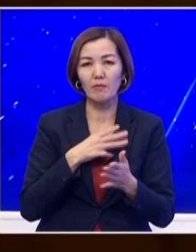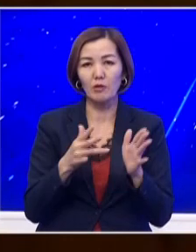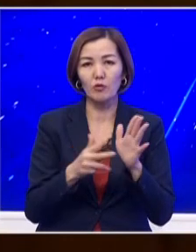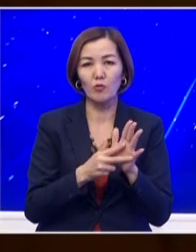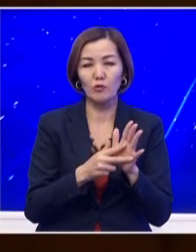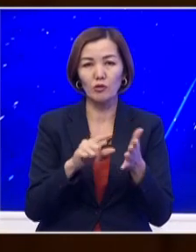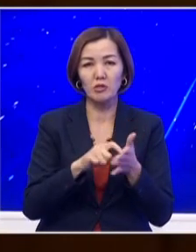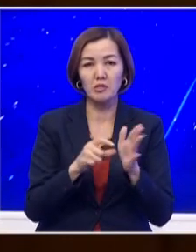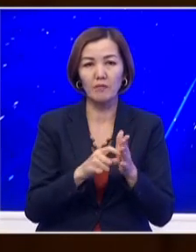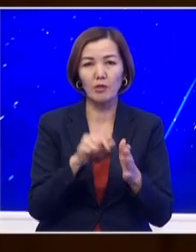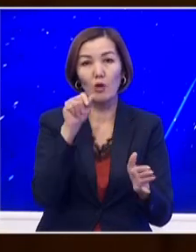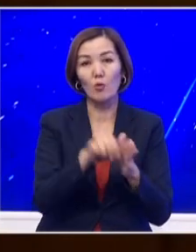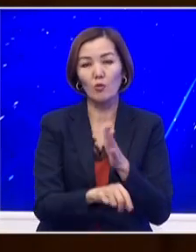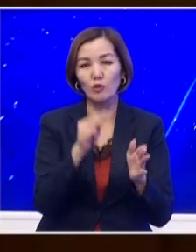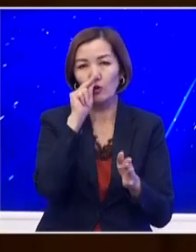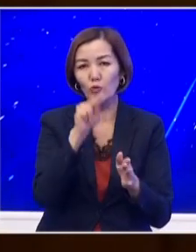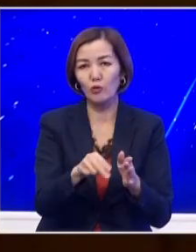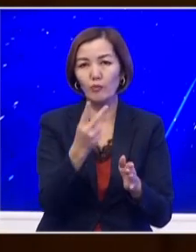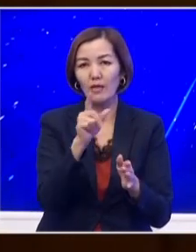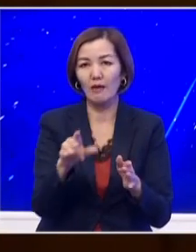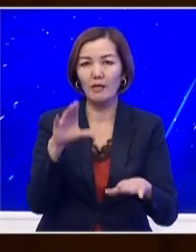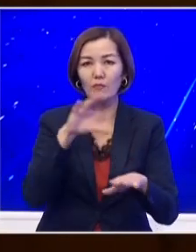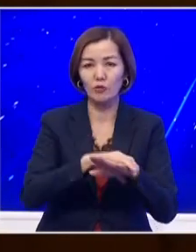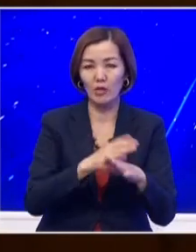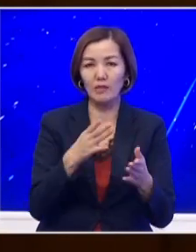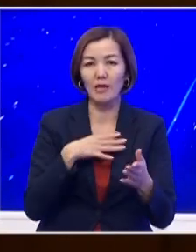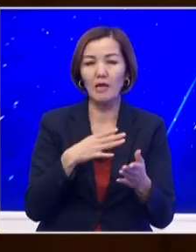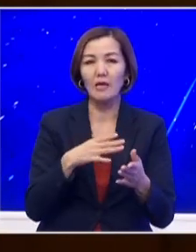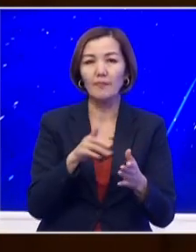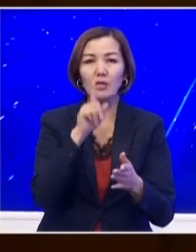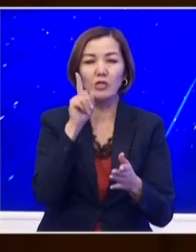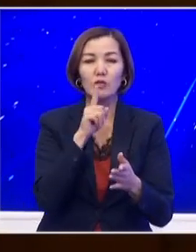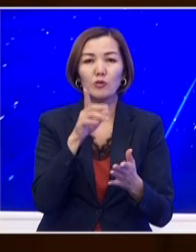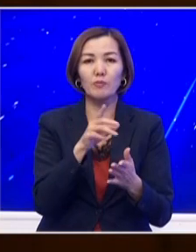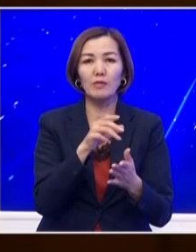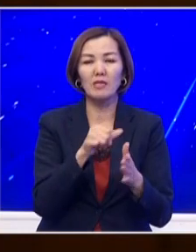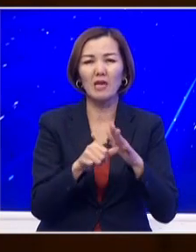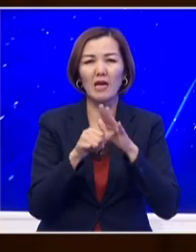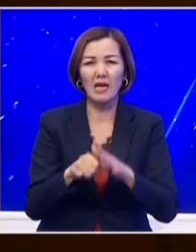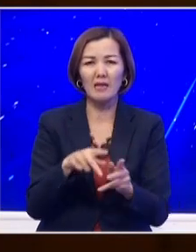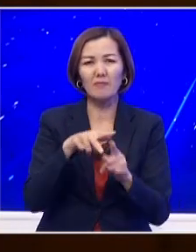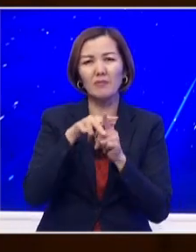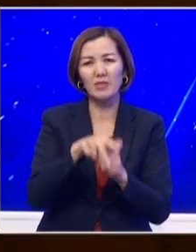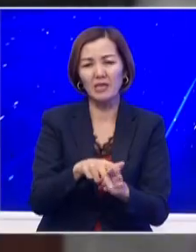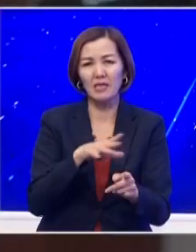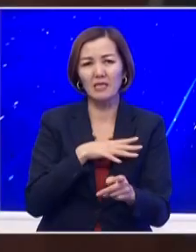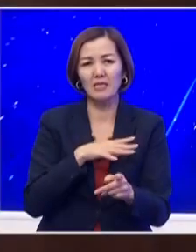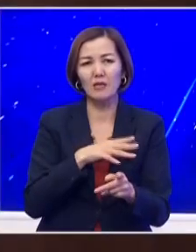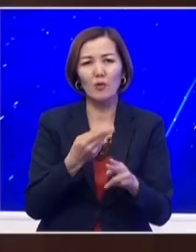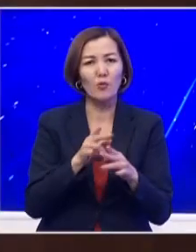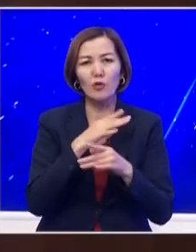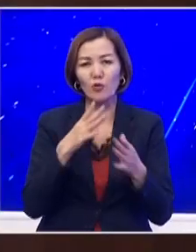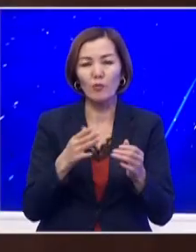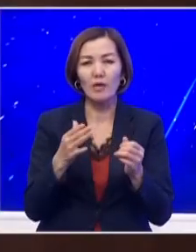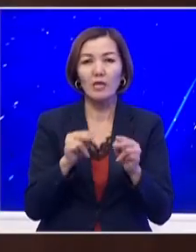оқыған жасөспірімді өлтірді деген күдікпен екі адам ұсталыпты. Жасөспірімдер арасындағы әлімжеттік туралы айтсақ, таңды таң құруға болады. Расымен де